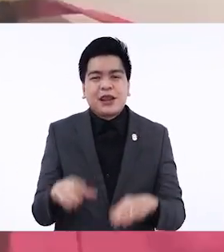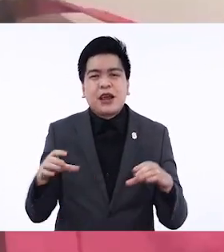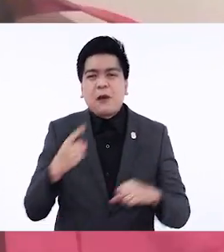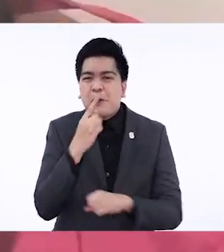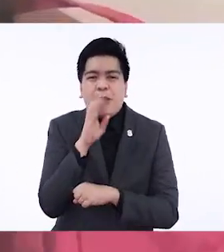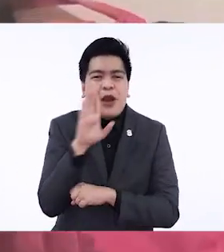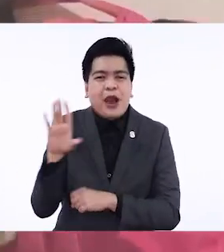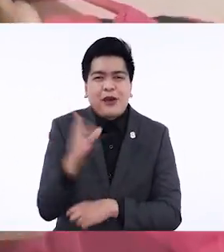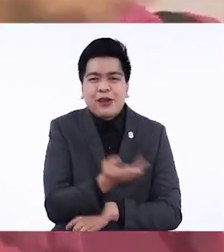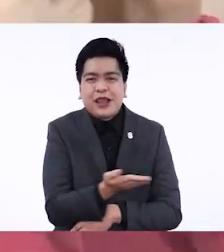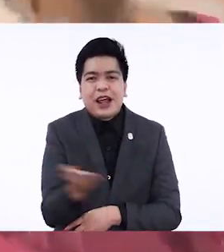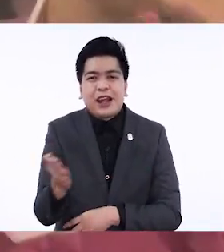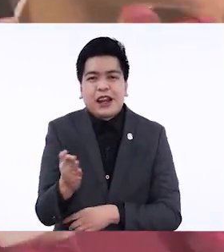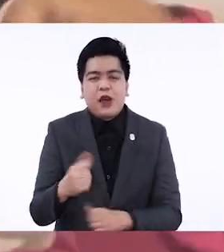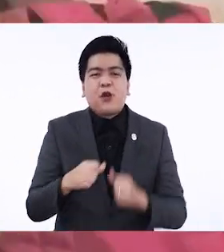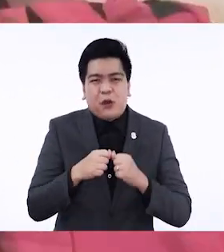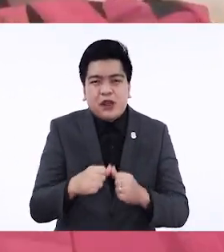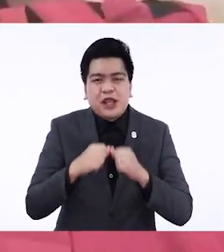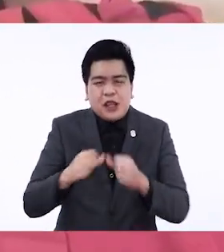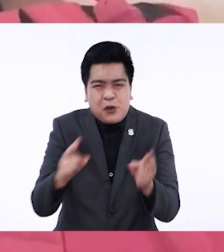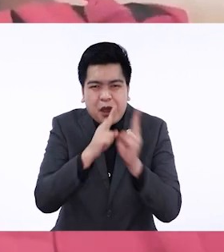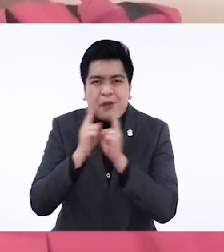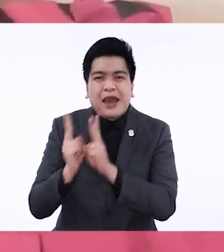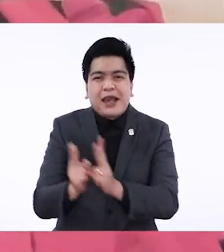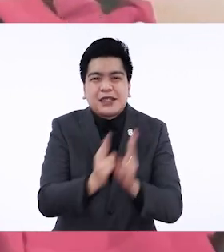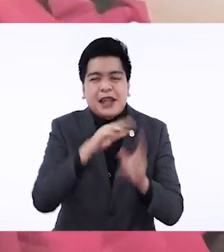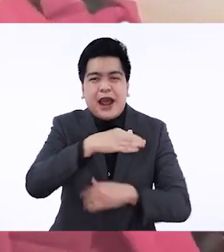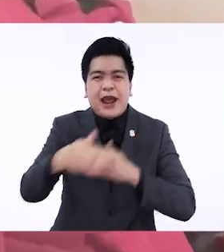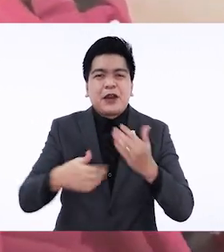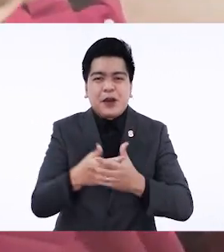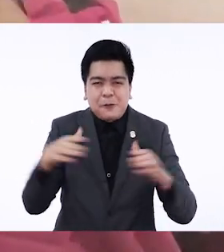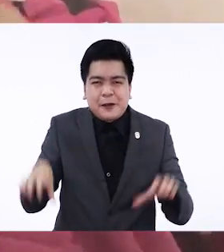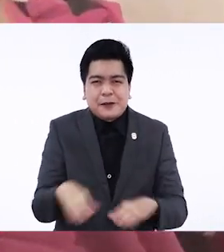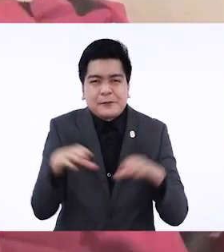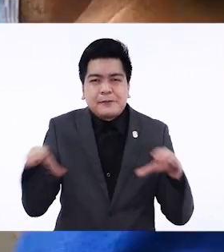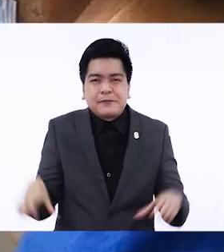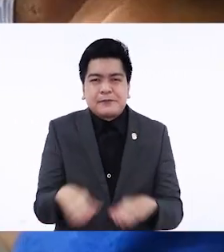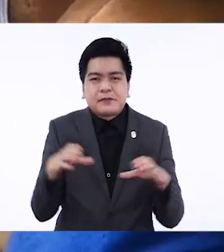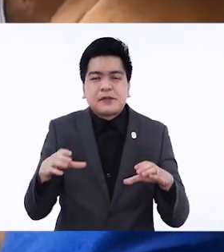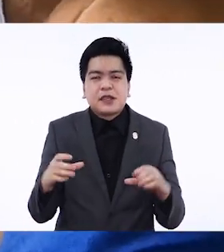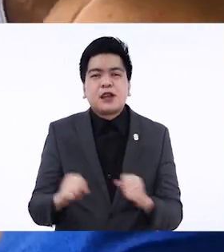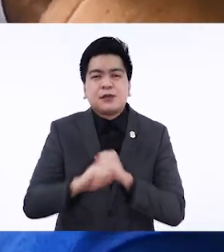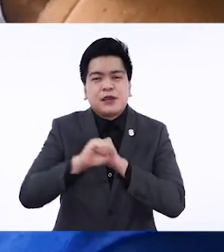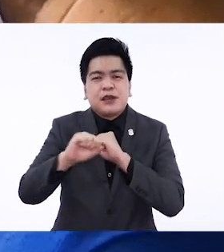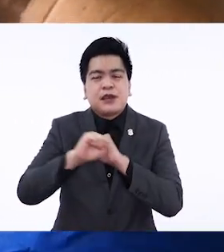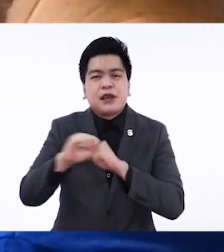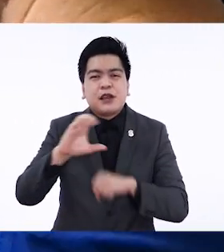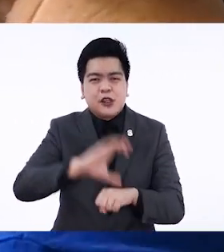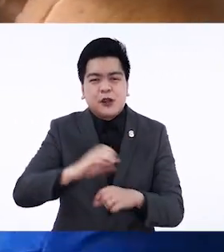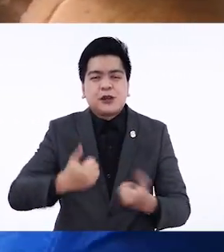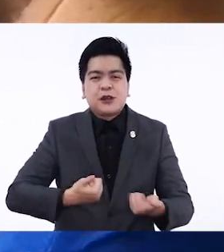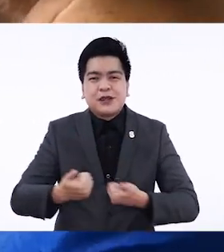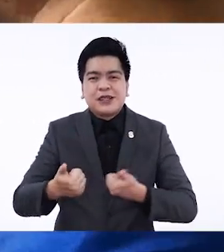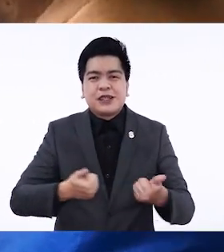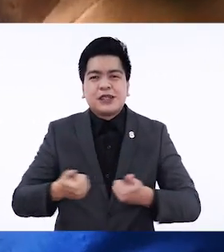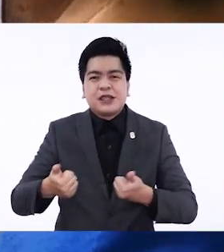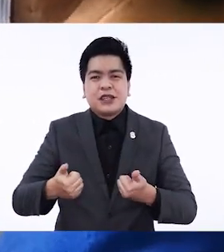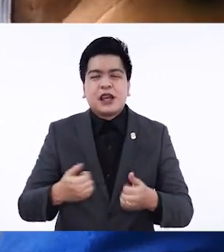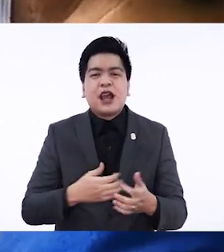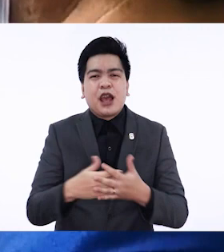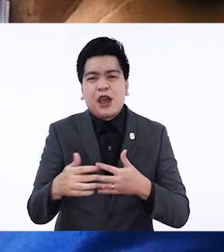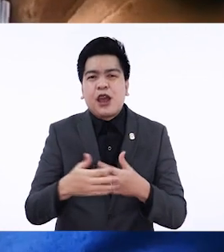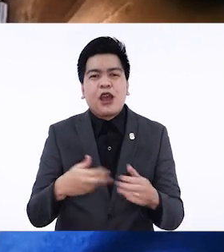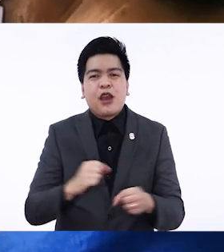pangako naman nila na patuloy silang makikipagkaisa sa lahat ng mga aktibidad na inilulunsad ng pamamahala kahit sa gitna